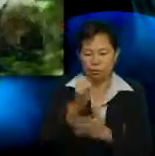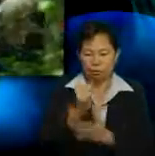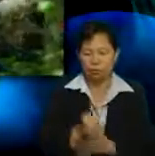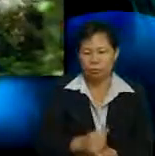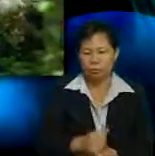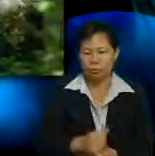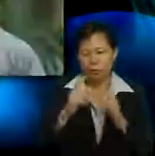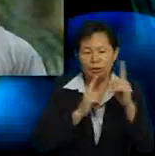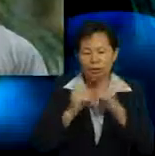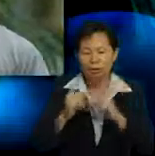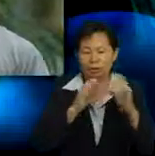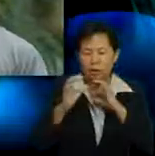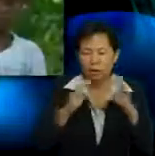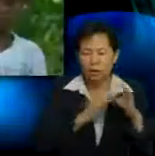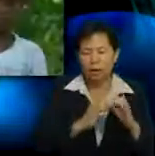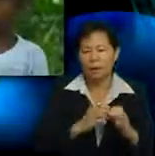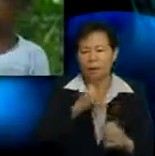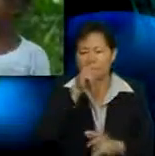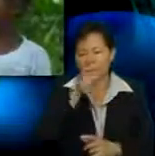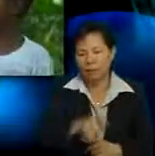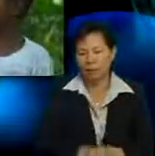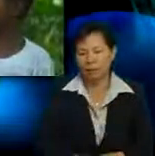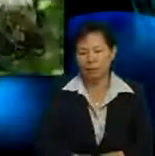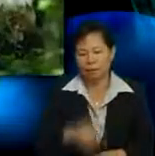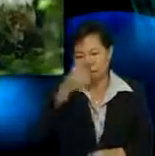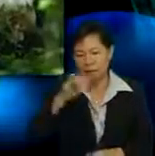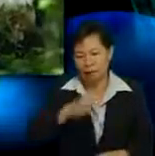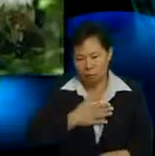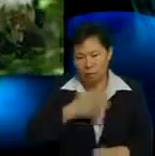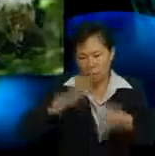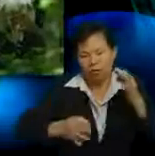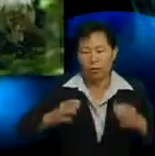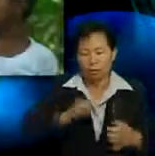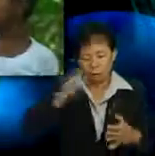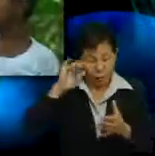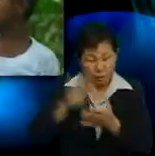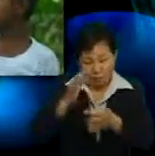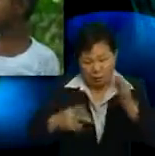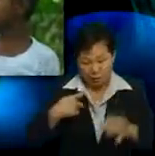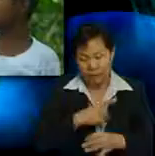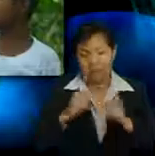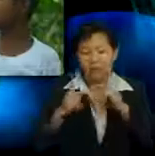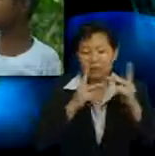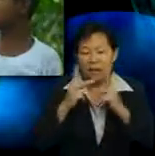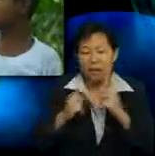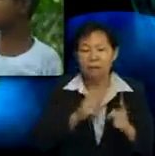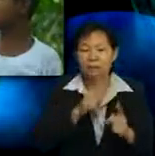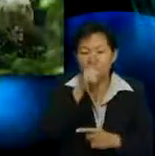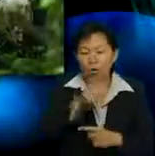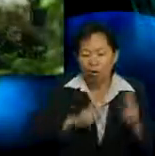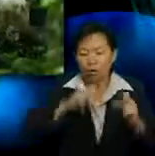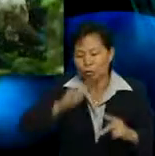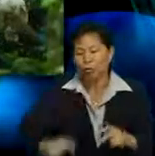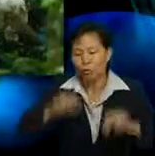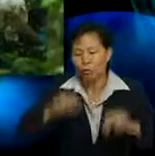Tidak bercakap benar pasal ayam tu. Aku yakin kalau kita bercakap benar, mesti orang tua kita boleh memaafkan